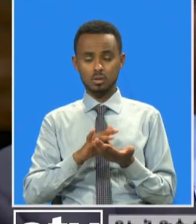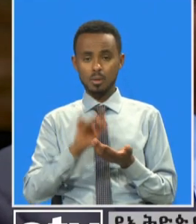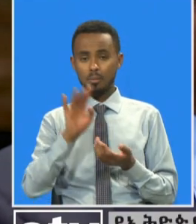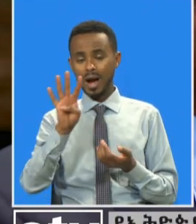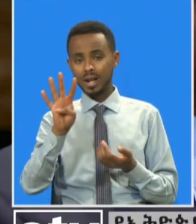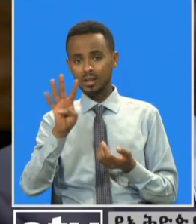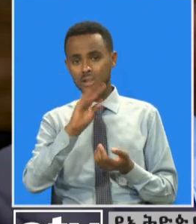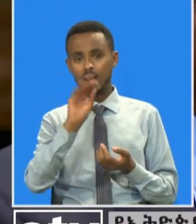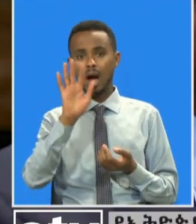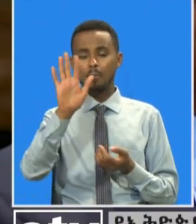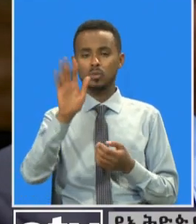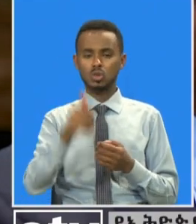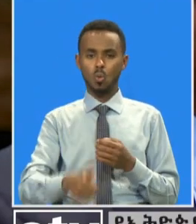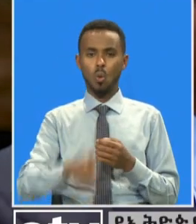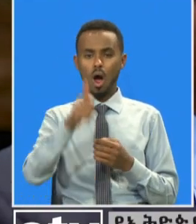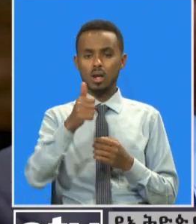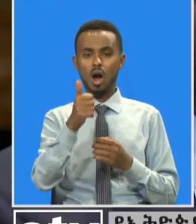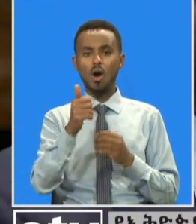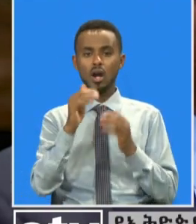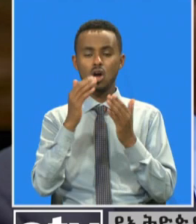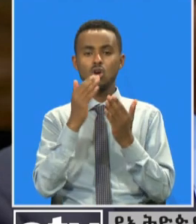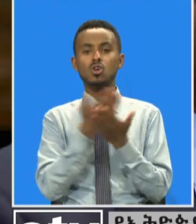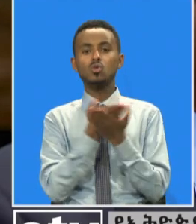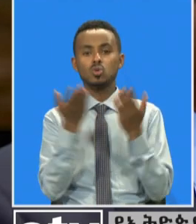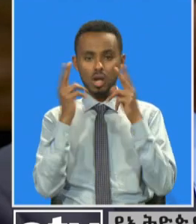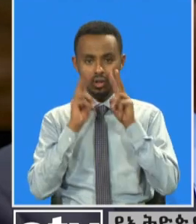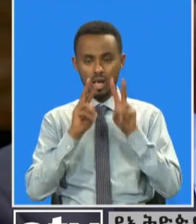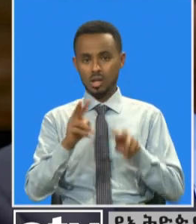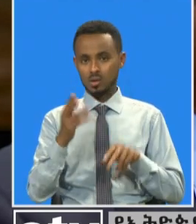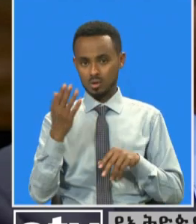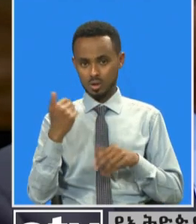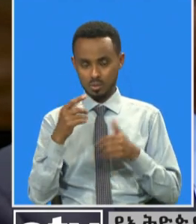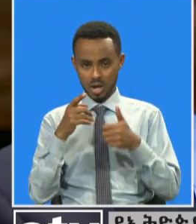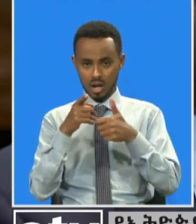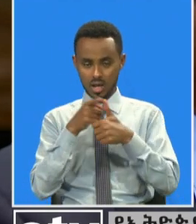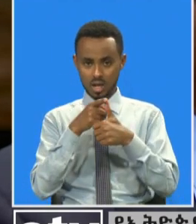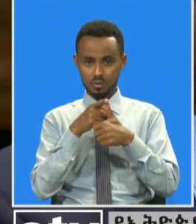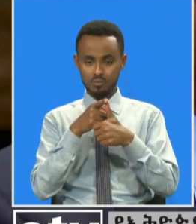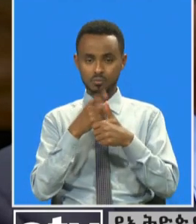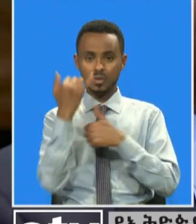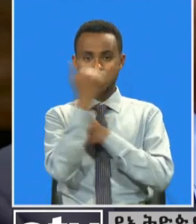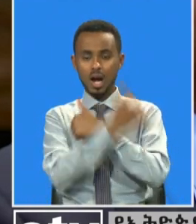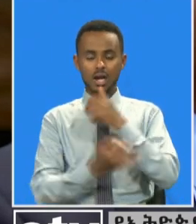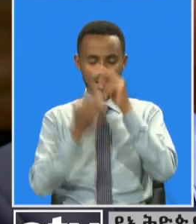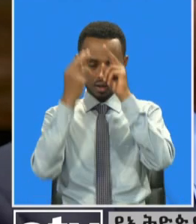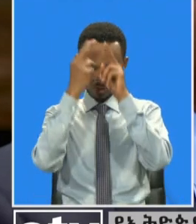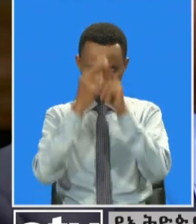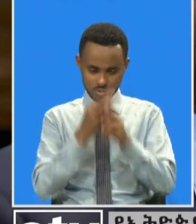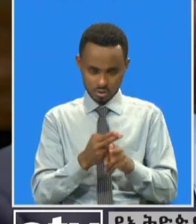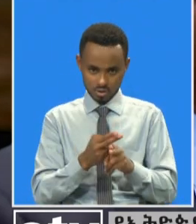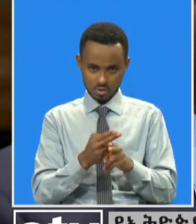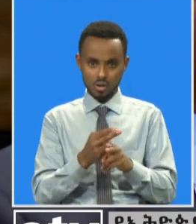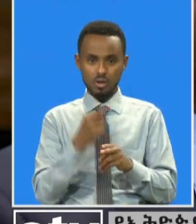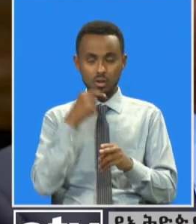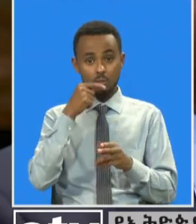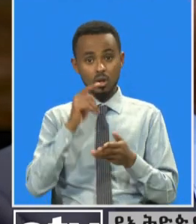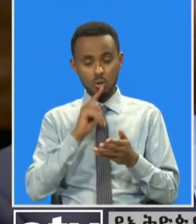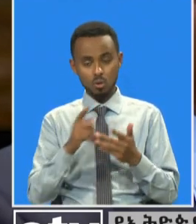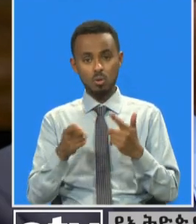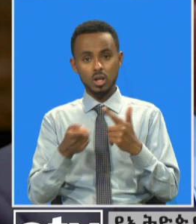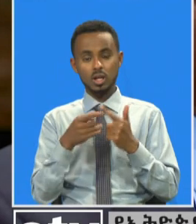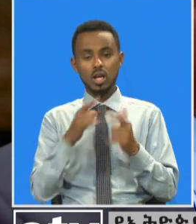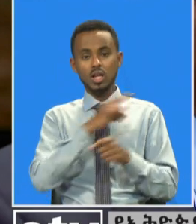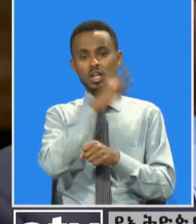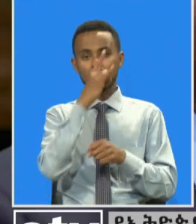በአራት እና አምስት አበይት ጉዳዮች ላይ ያተኮረ ነው። አንዱ አገራዊ ክብር የሚለው ነው።